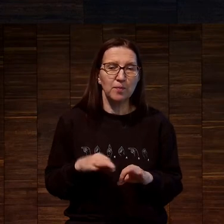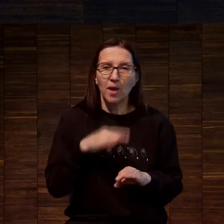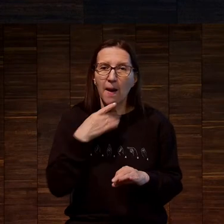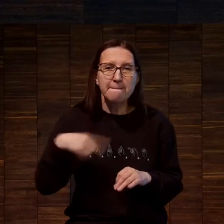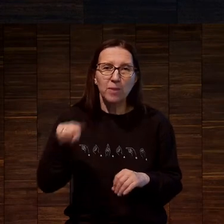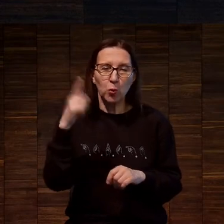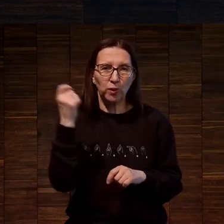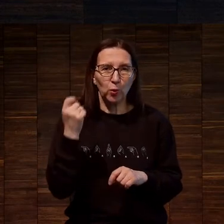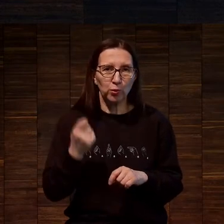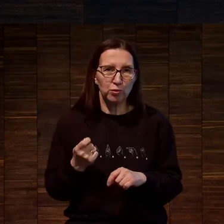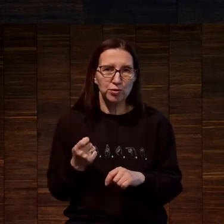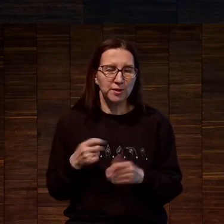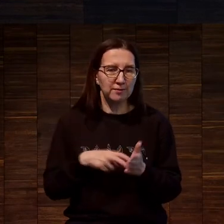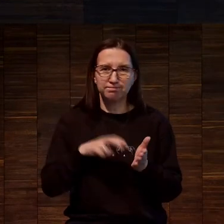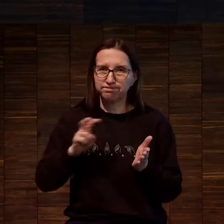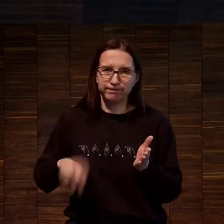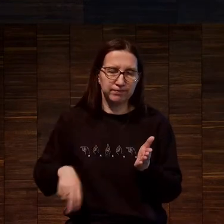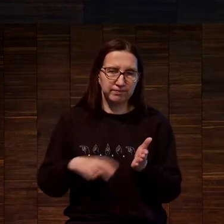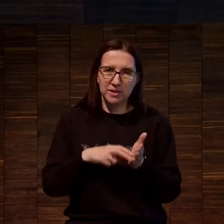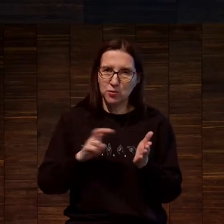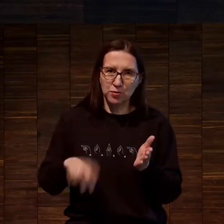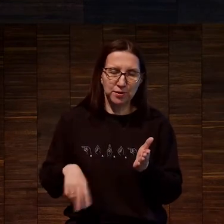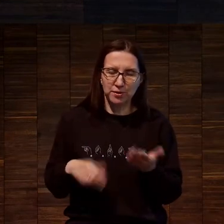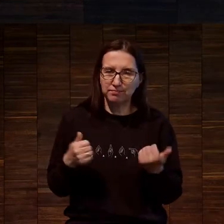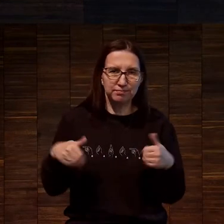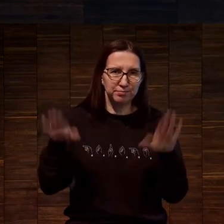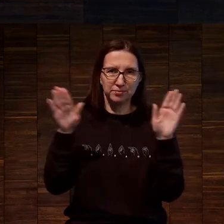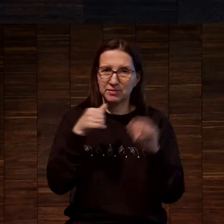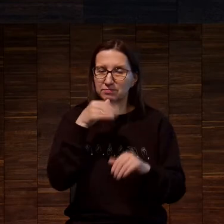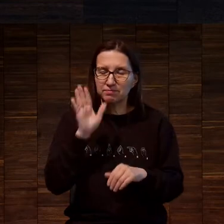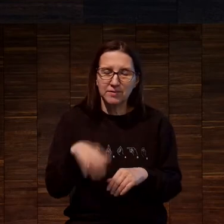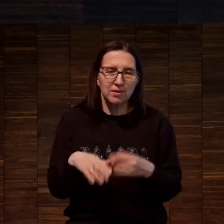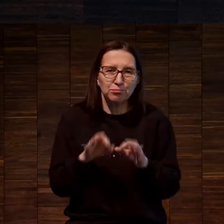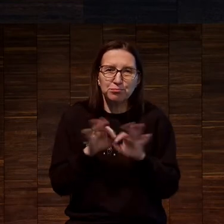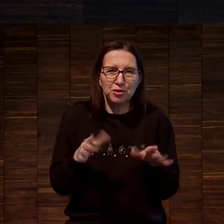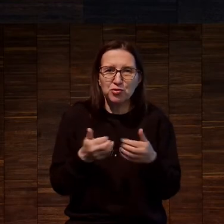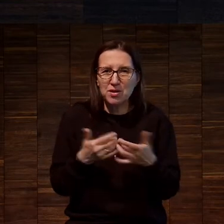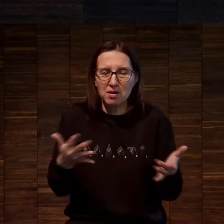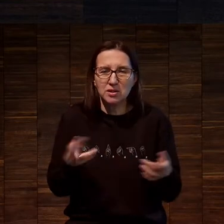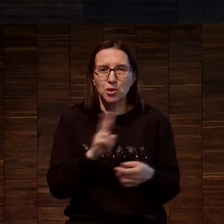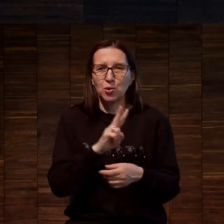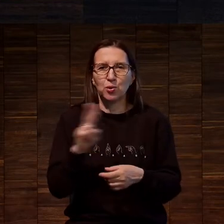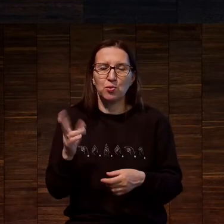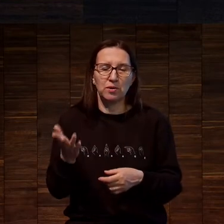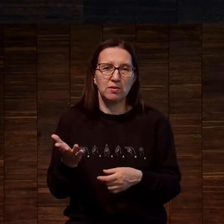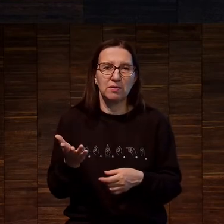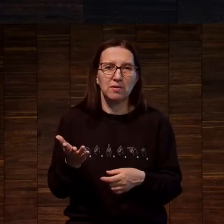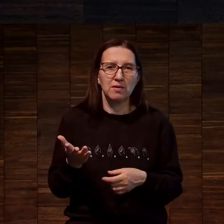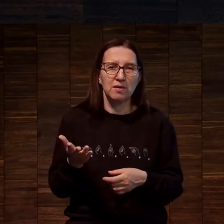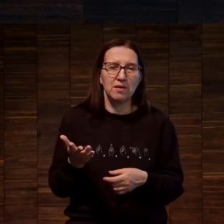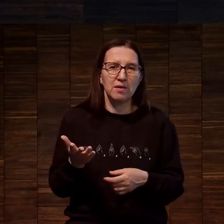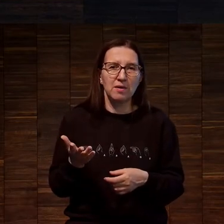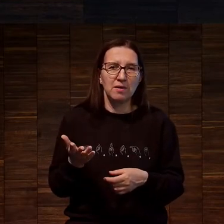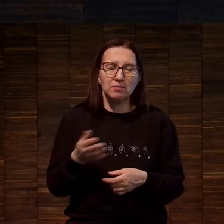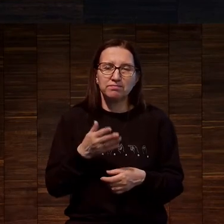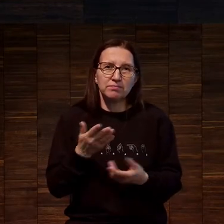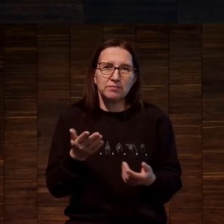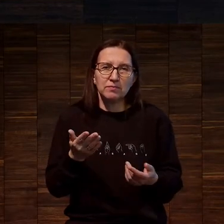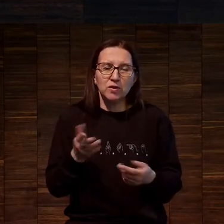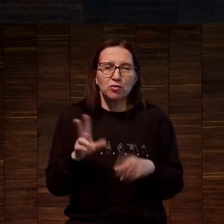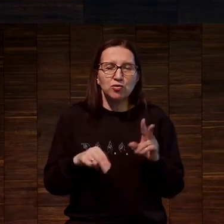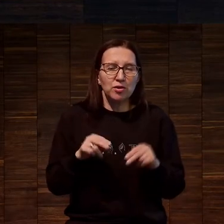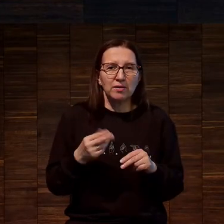многие художники сходят с этой дорожки, вот, сходят по разным причинам. Для кого-то это, Надь, можно? Для кого-то это может